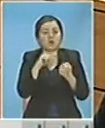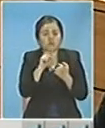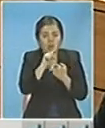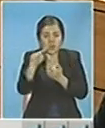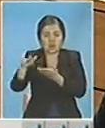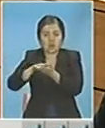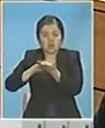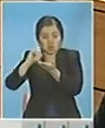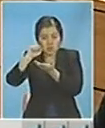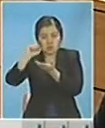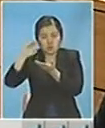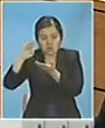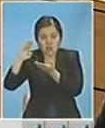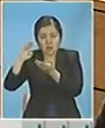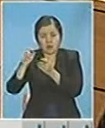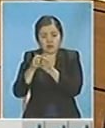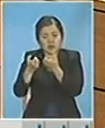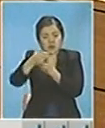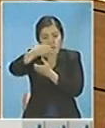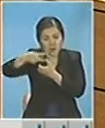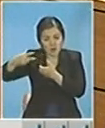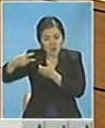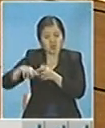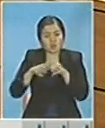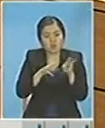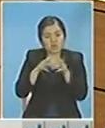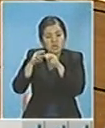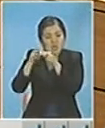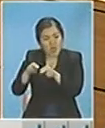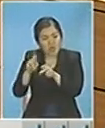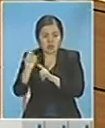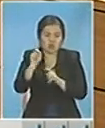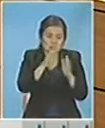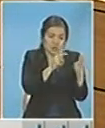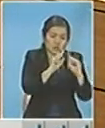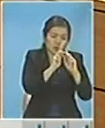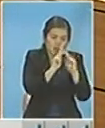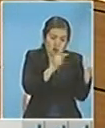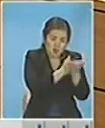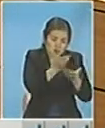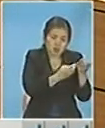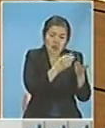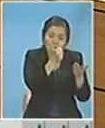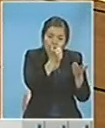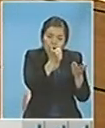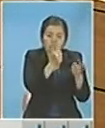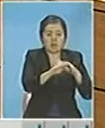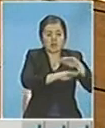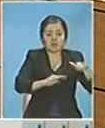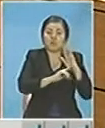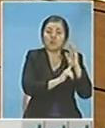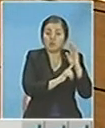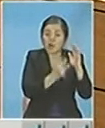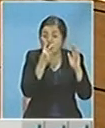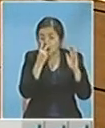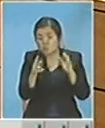ณฑิตเนี่ยควรจะต้องมีโครงสร้างเราควรจะคิดให้เขาไหมหรือว่าเขาควรจะคิดของเขากันเองแต่ผมว่าเราคิดให้เขาไปประกอบบ้างก็น่าจะดีนะครับอาจจะเป็น